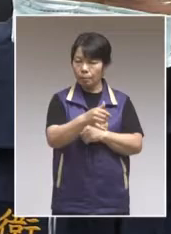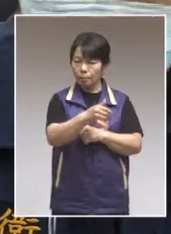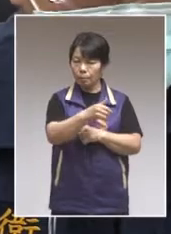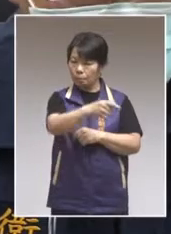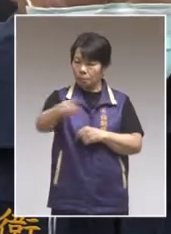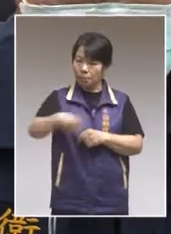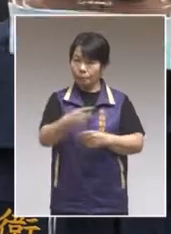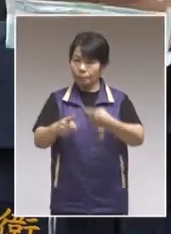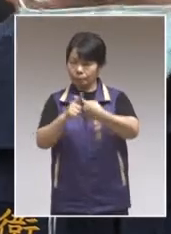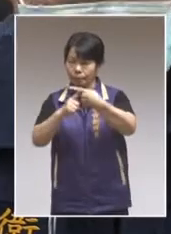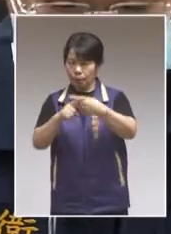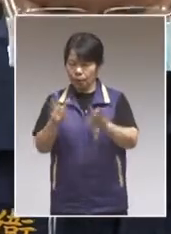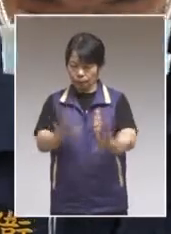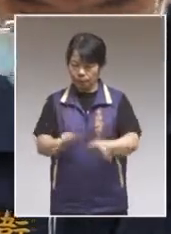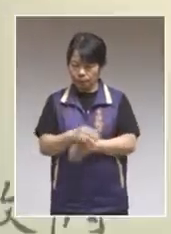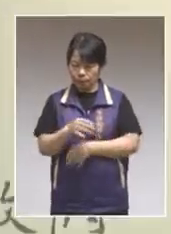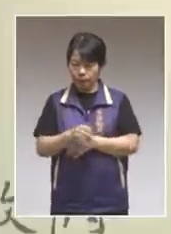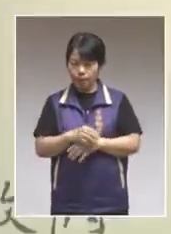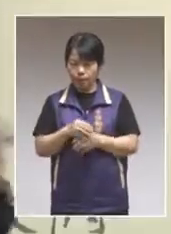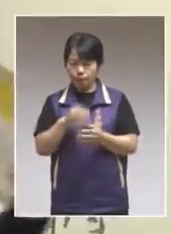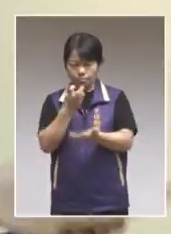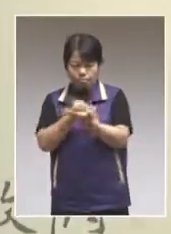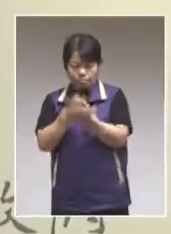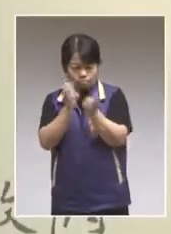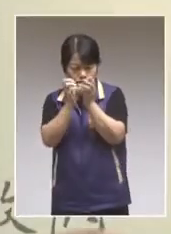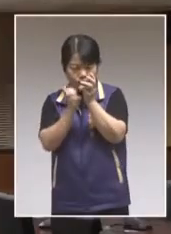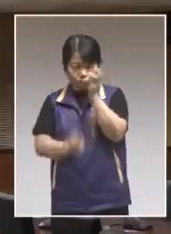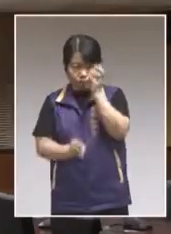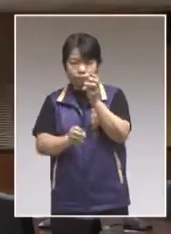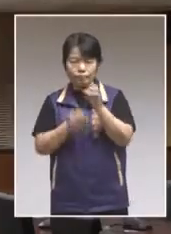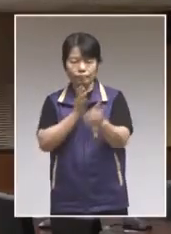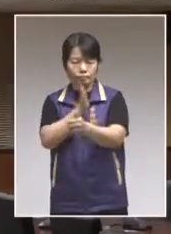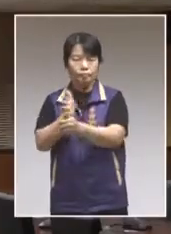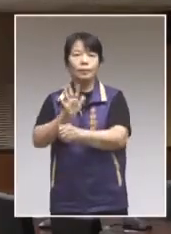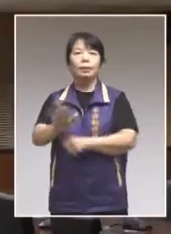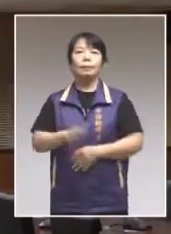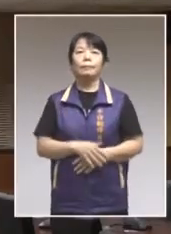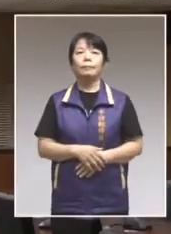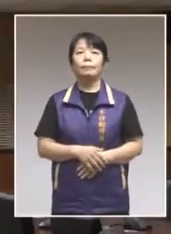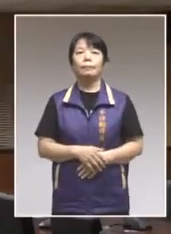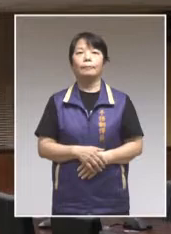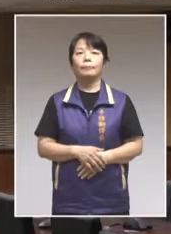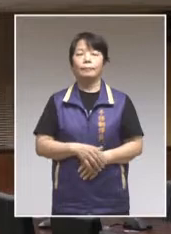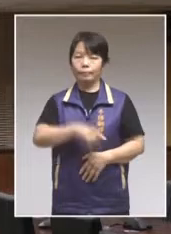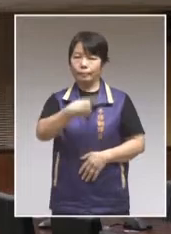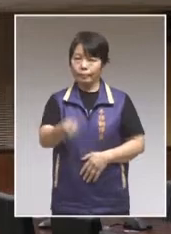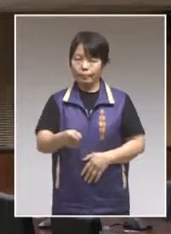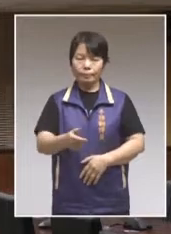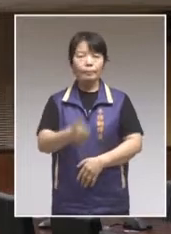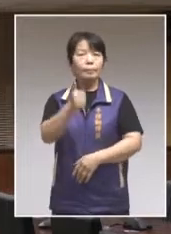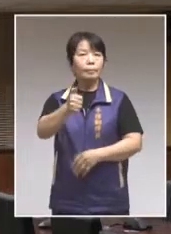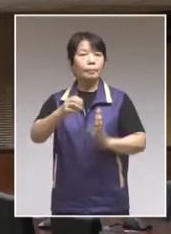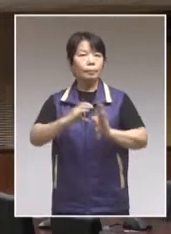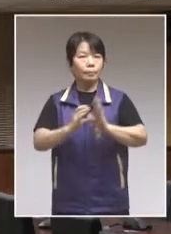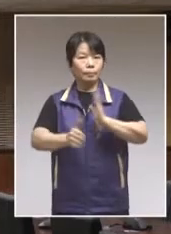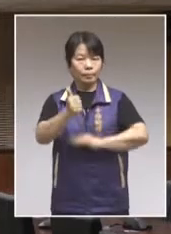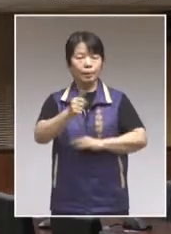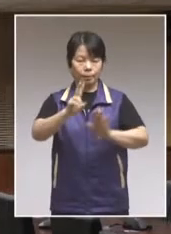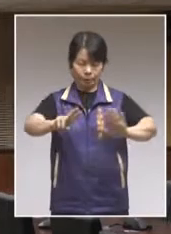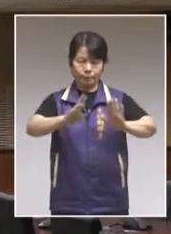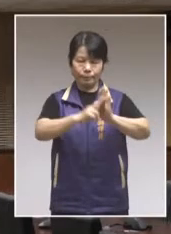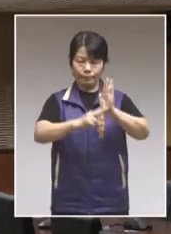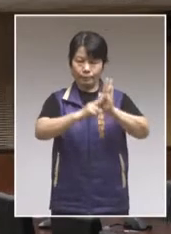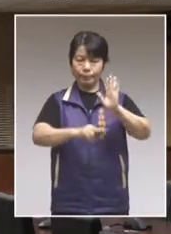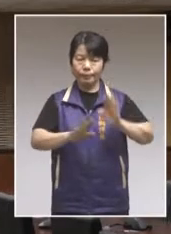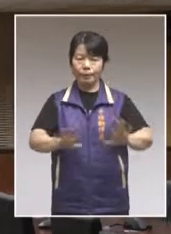况，那我们密切的监测市场风险。 好，谢谢。那我是不是先请谢局长来跟大家说明我们